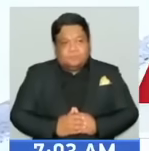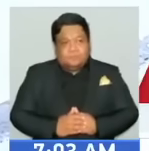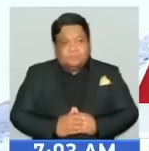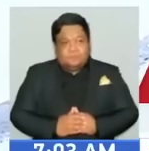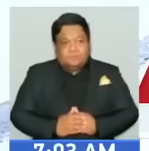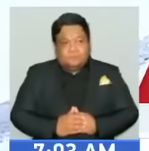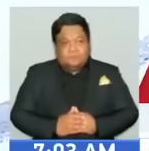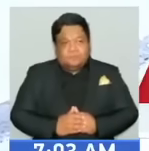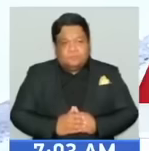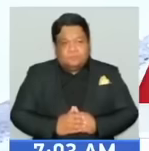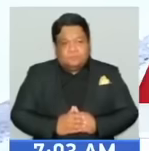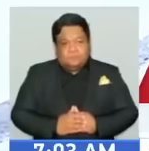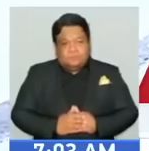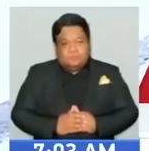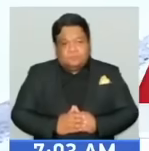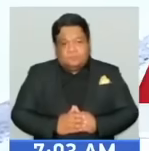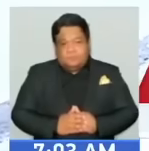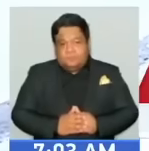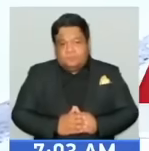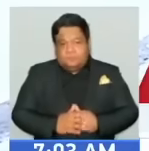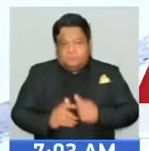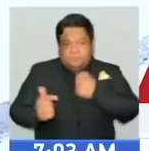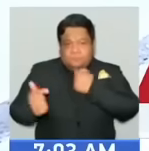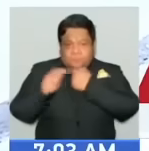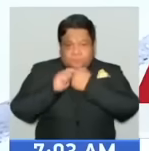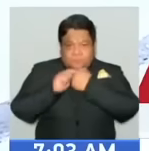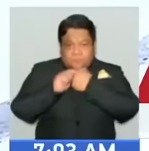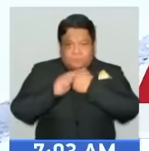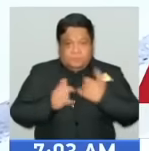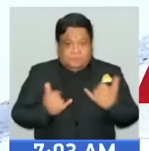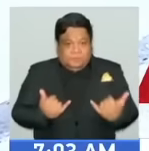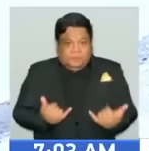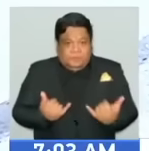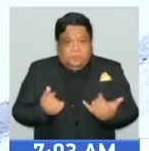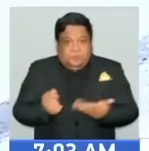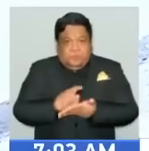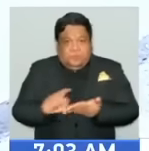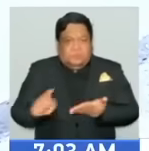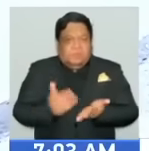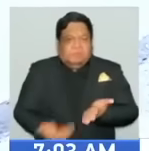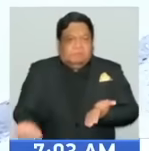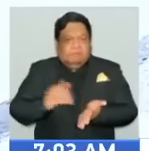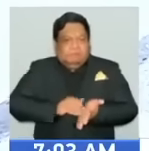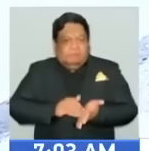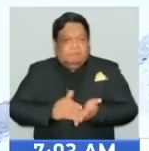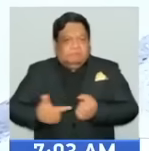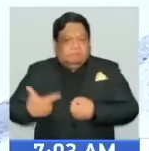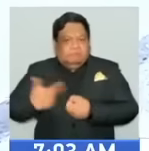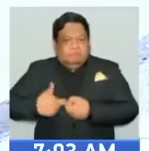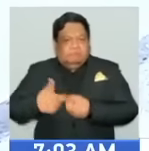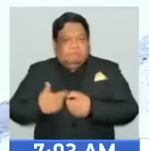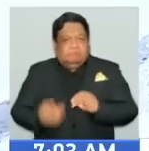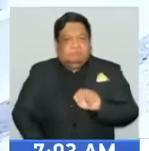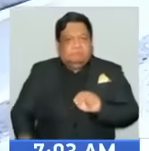Igan, good morning. Nagbabadya muli ngayong linggo ang isa na namang oil price hike. Dagdag dagok para sa mga tsuper.